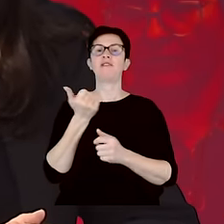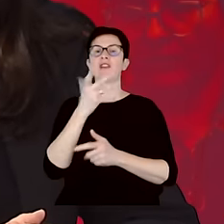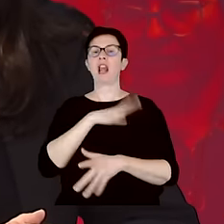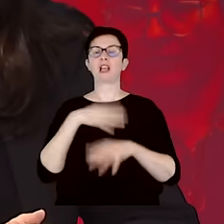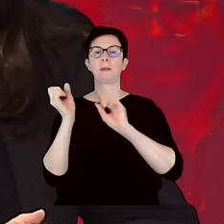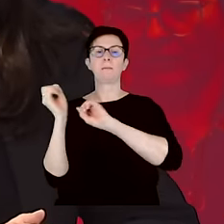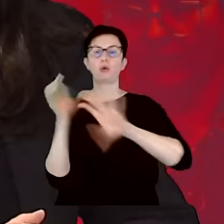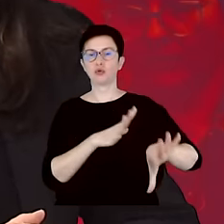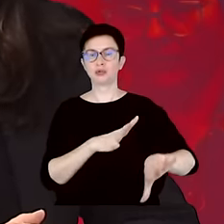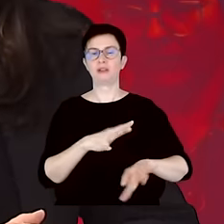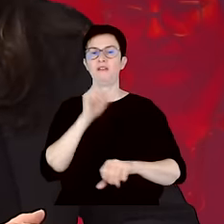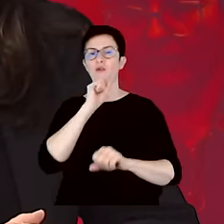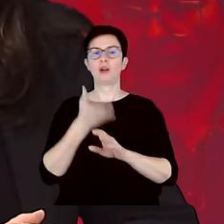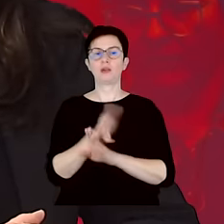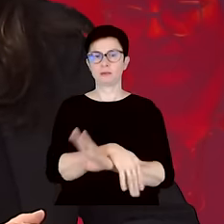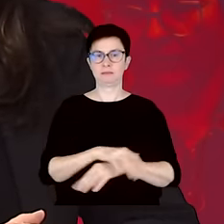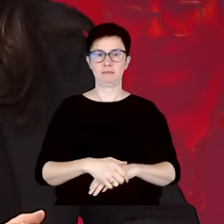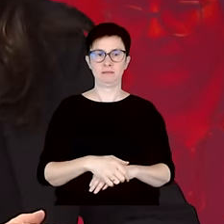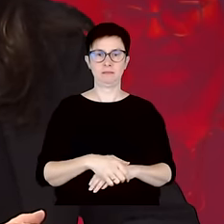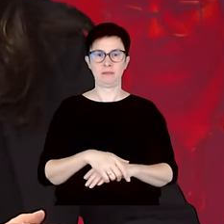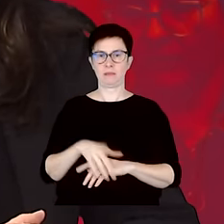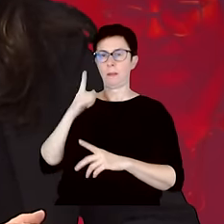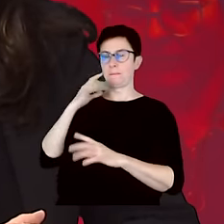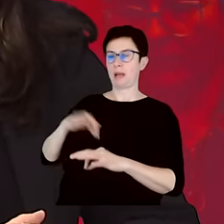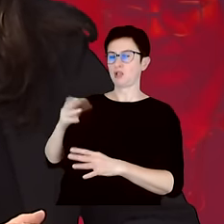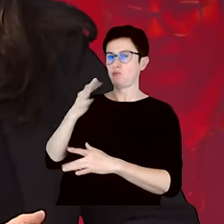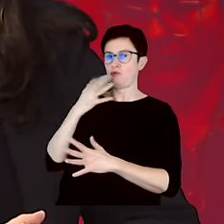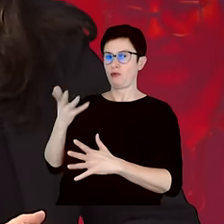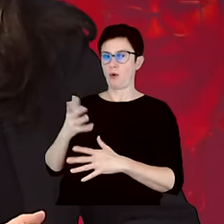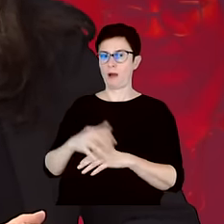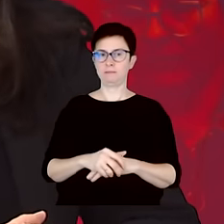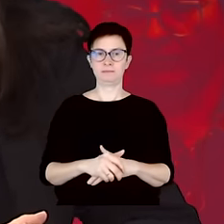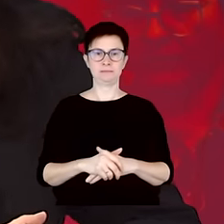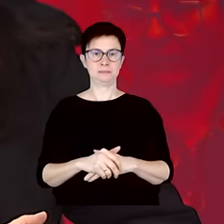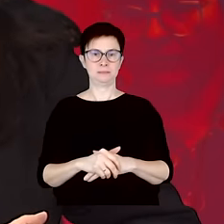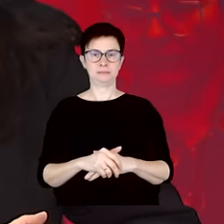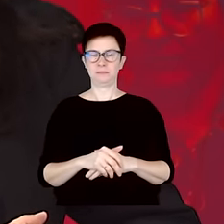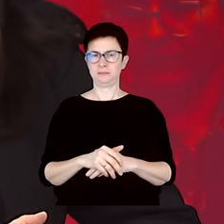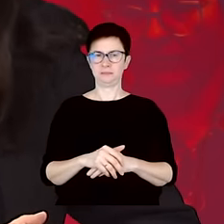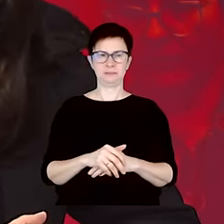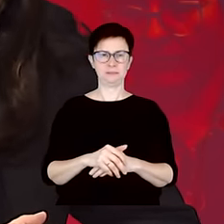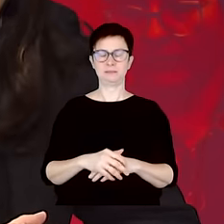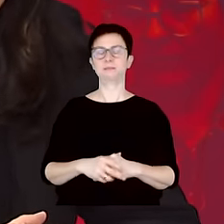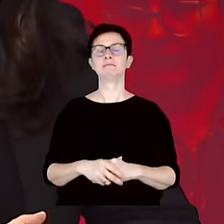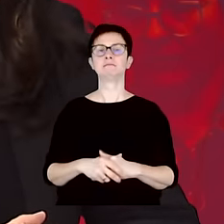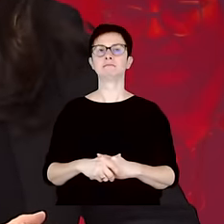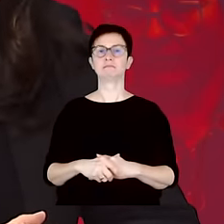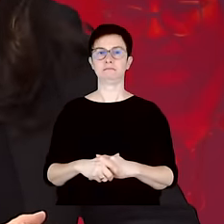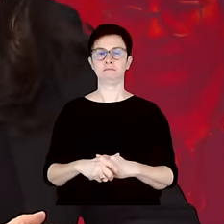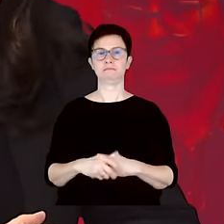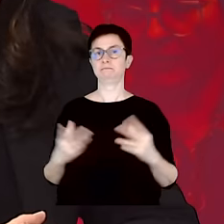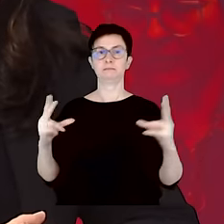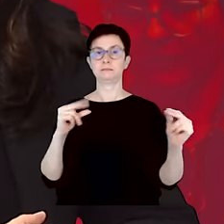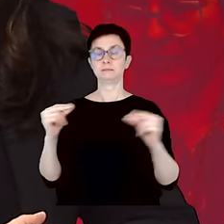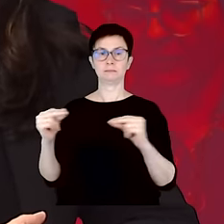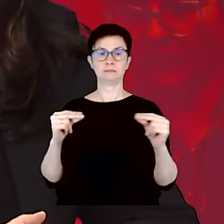nie toczyły. Pani powiedziała, jak rozumiem, że się nie toczyły. Teraz osobiście to prokurator Bodnar będzie brać. Pani poseł Joanna